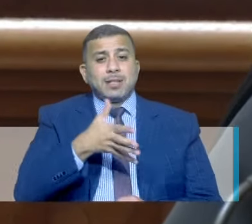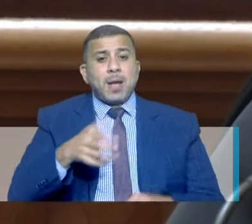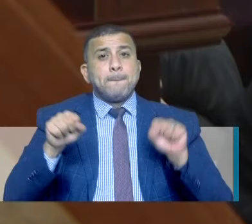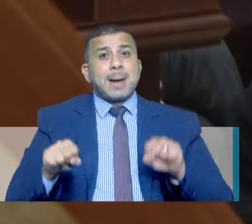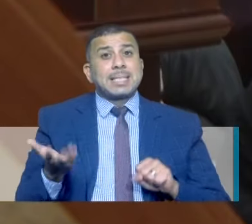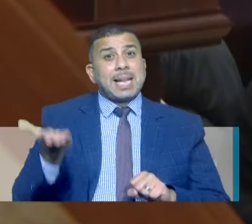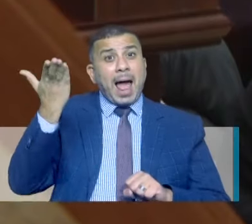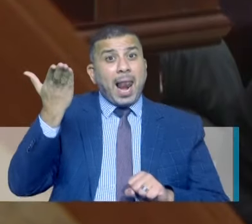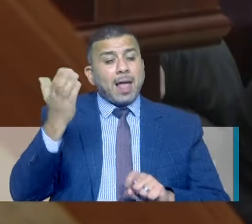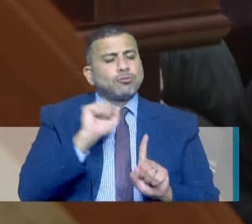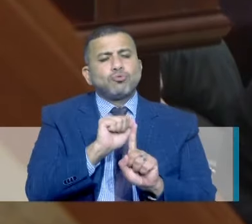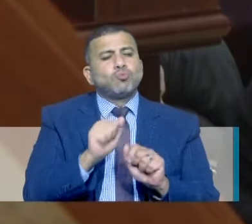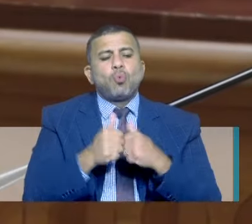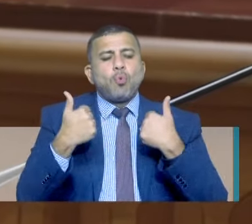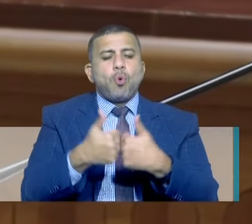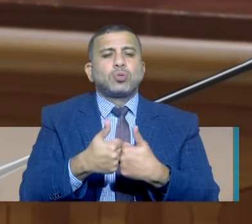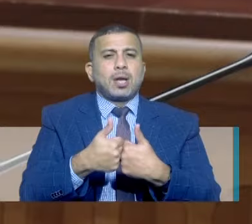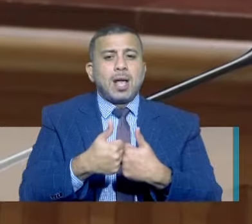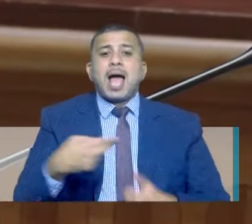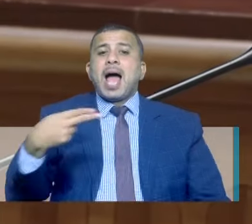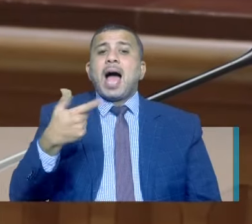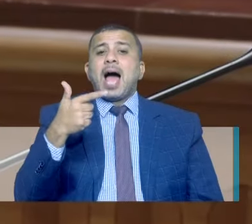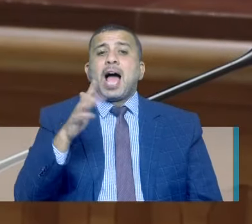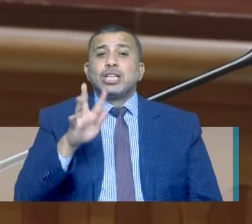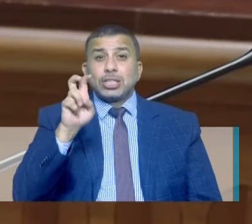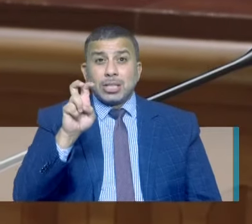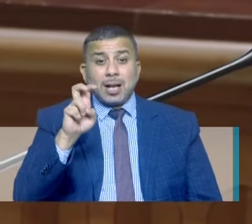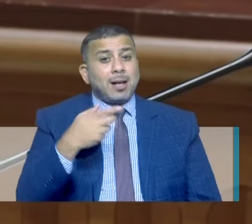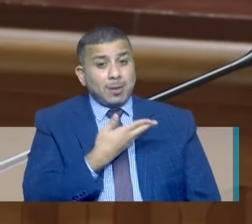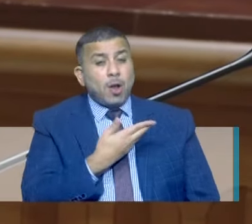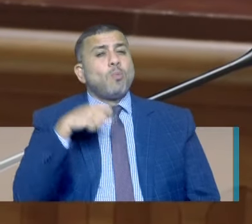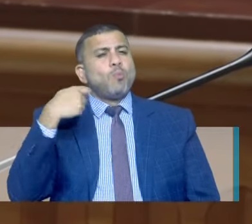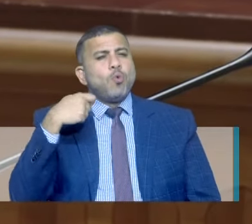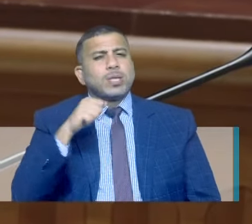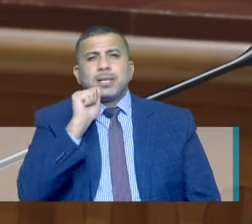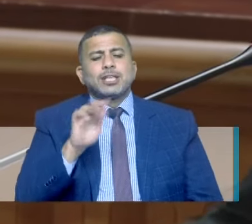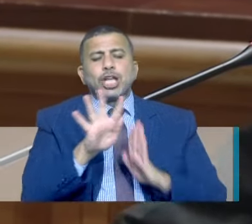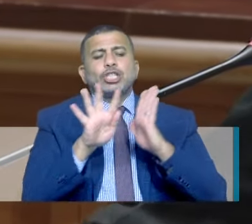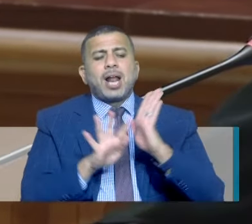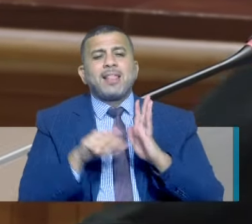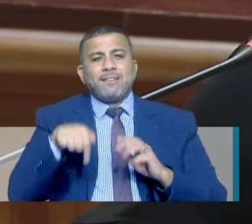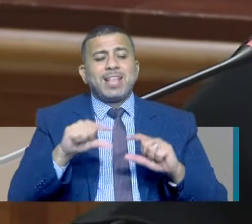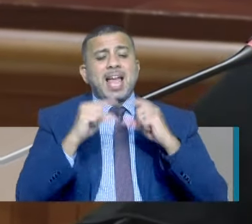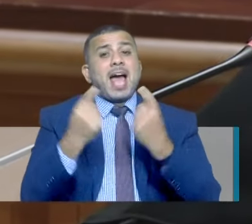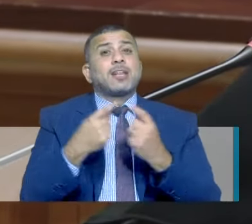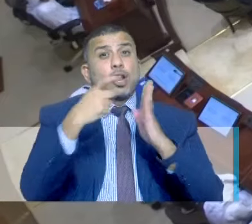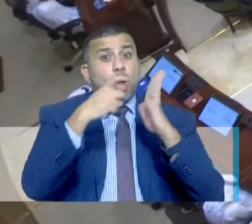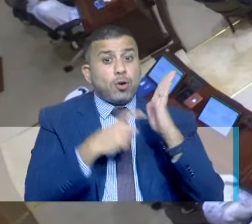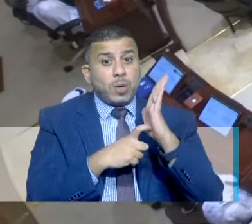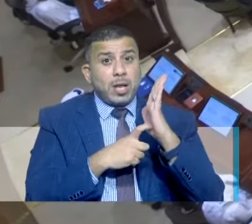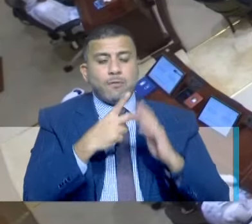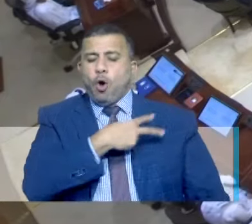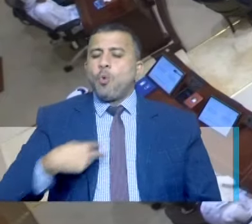بالمجلس الأعلى لشؤون الأسرة، وعائشة محمد السويدي مدير إدارة التشريعات في الدائرة القانونية